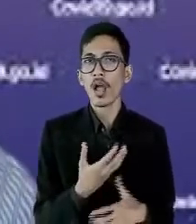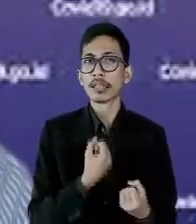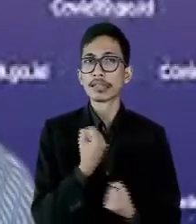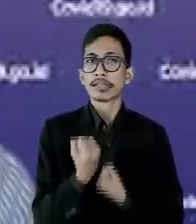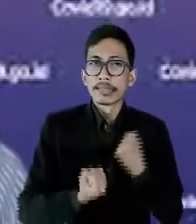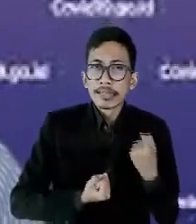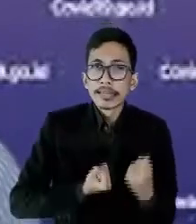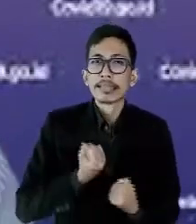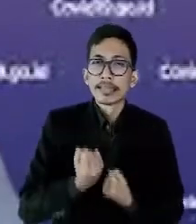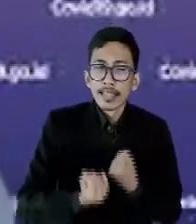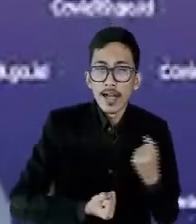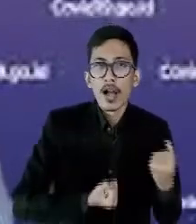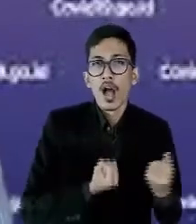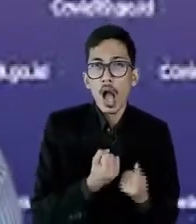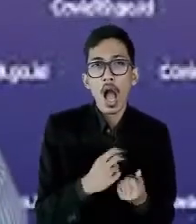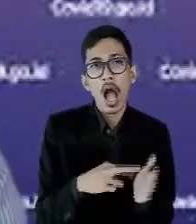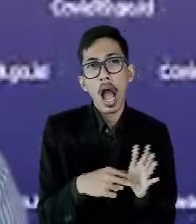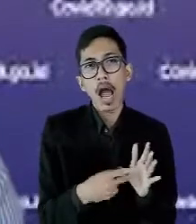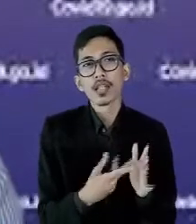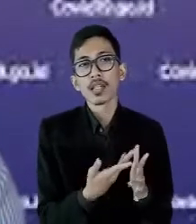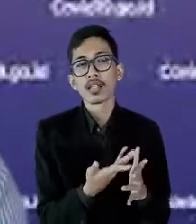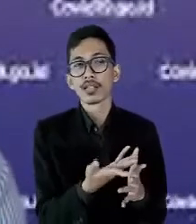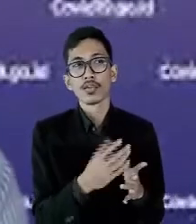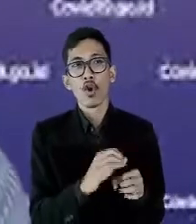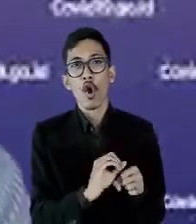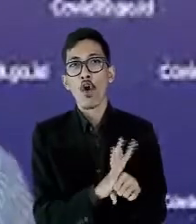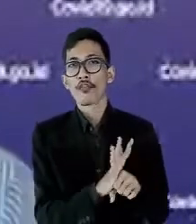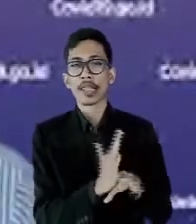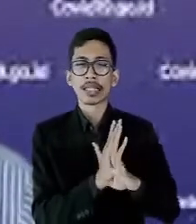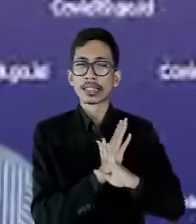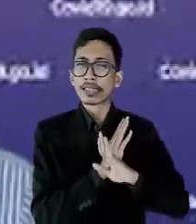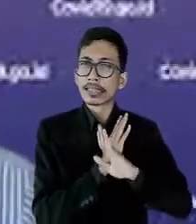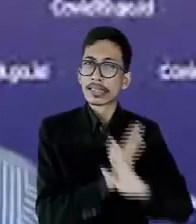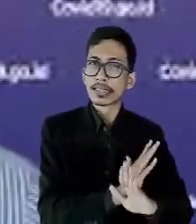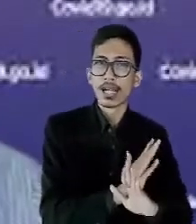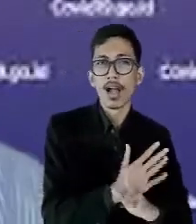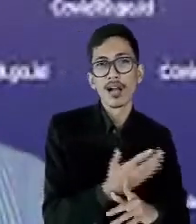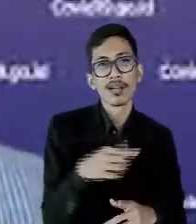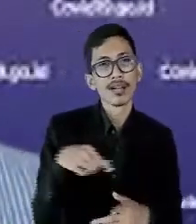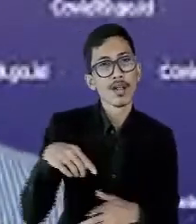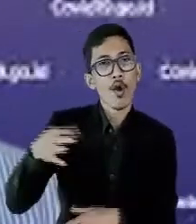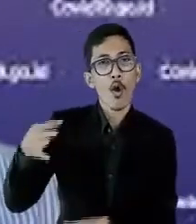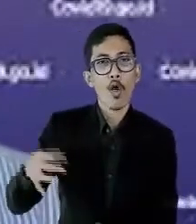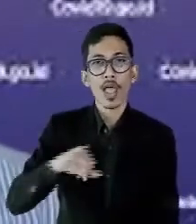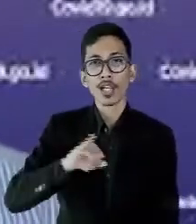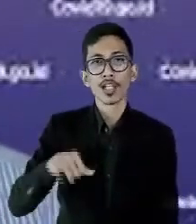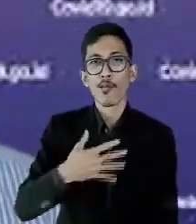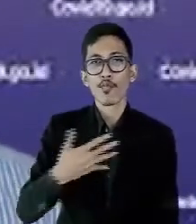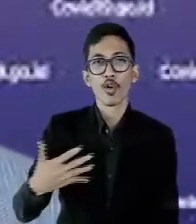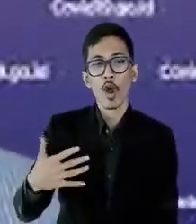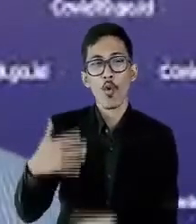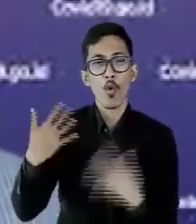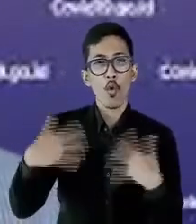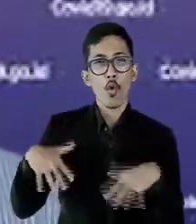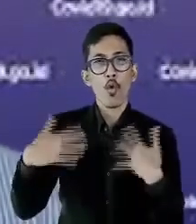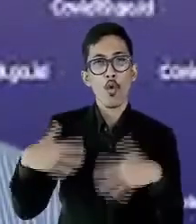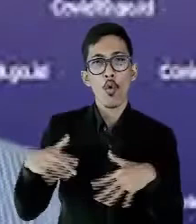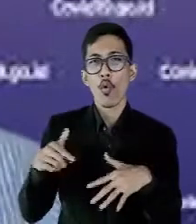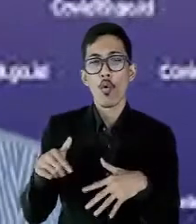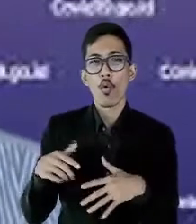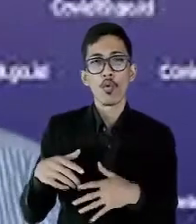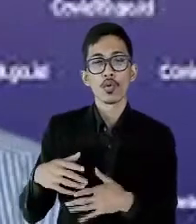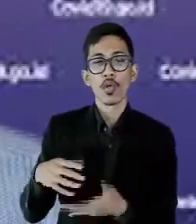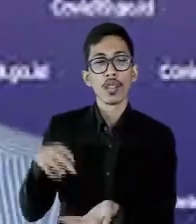harus mengantisipasi juga Pak ya adanya penularan COVID-19. Karena kan Kota Jayapura ini juga sebagai